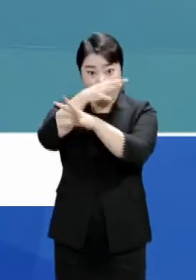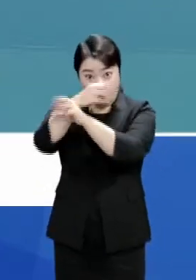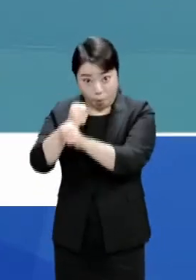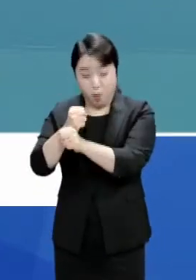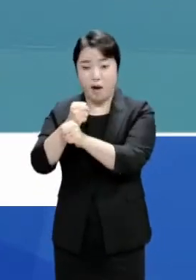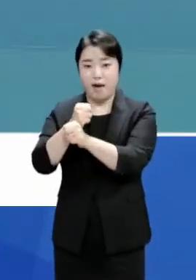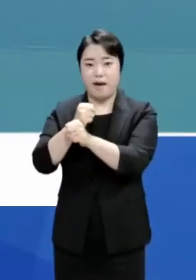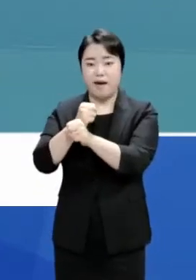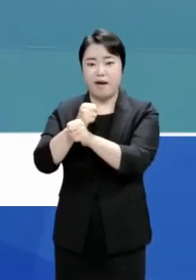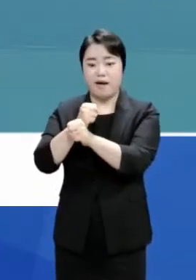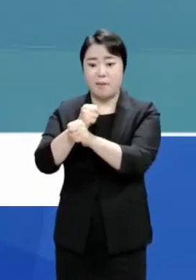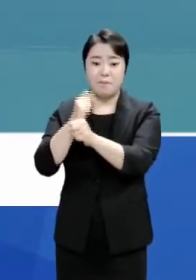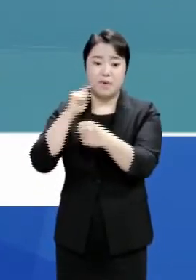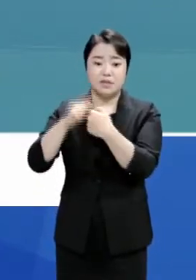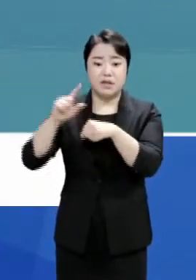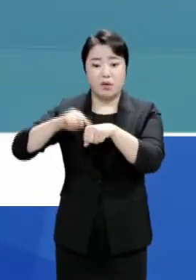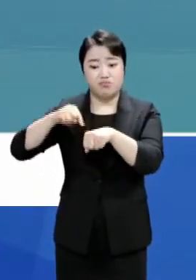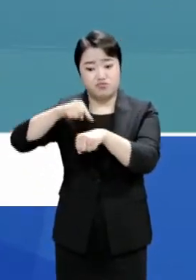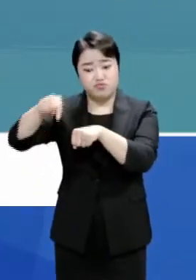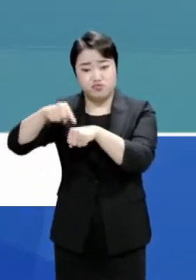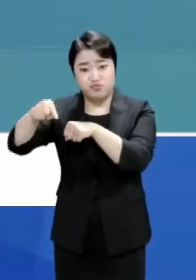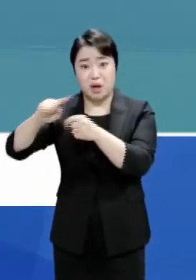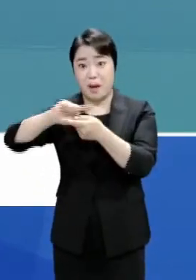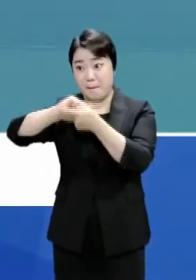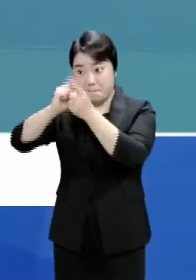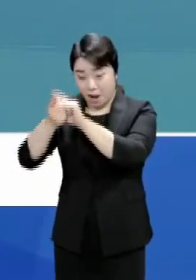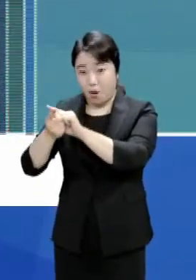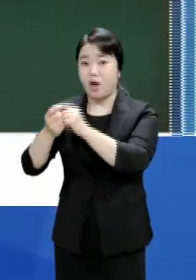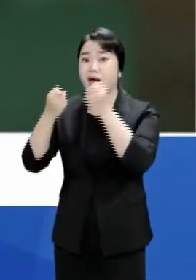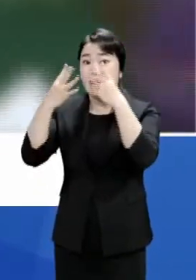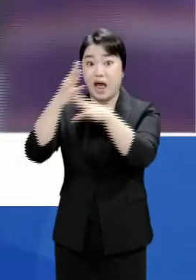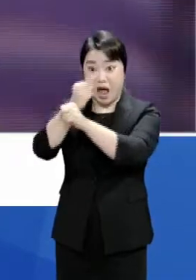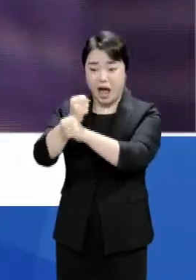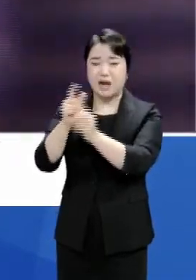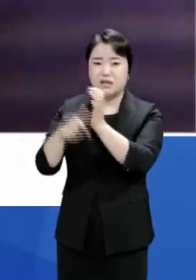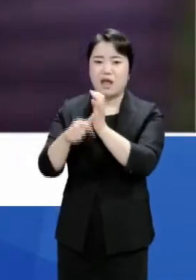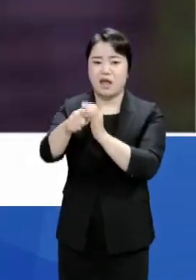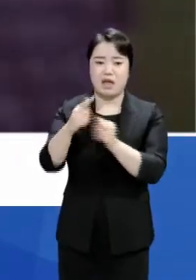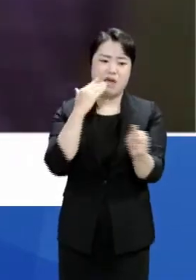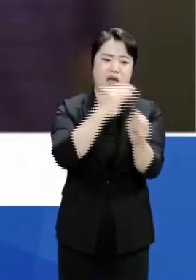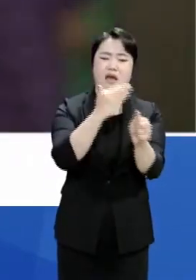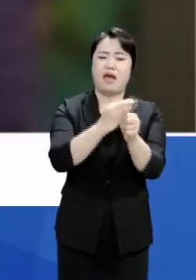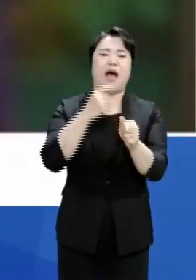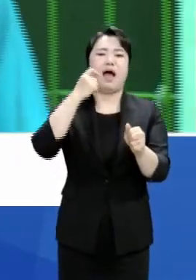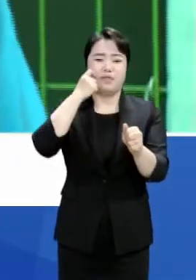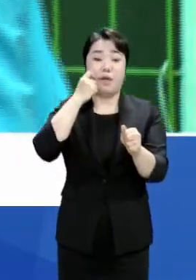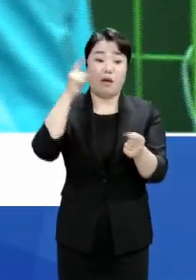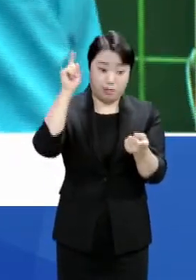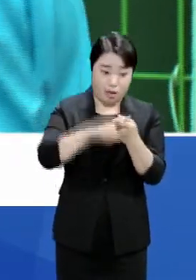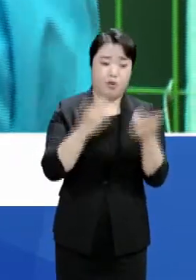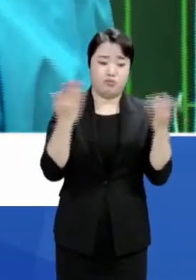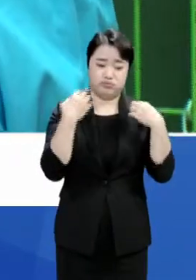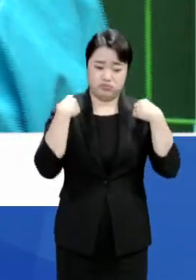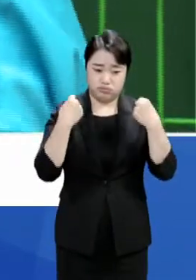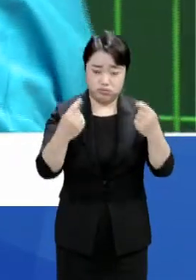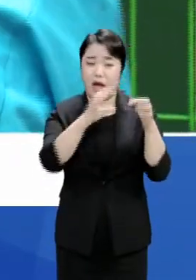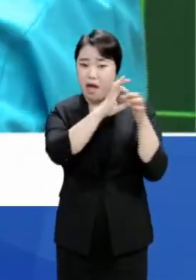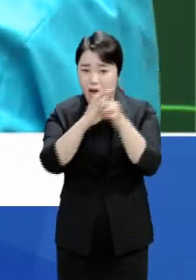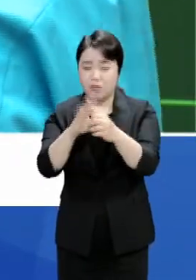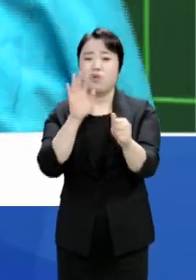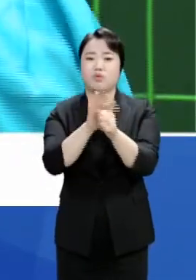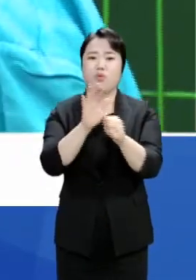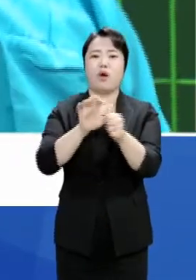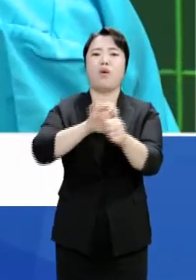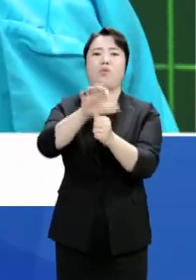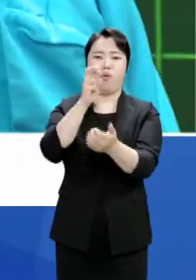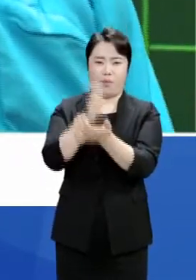경우 그 고용 승계를 약간 의무화하는 그런 조항이기 때문에 이 법이 만일에 통과된다라면은 대량 해고 사태나 이런 것들은